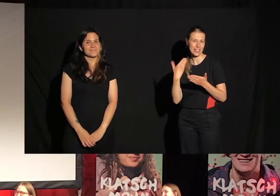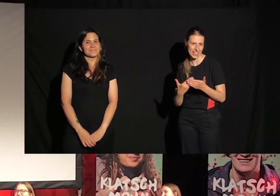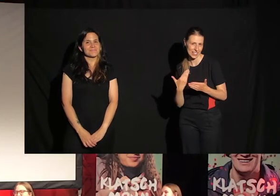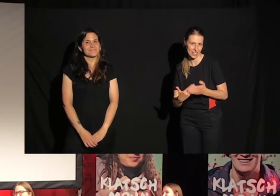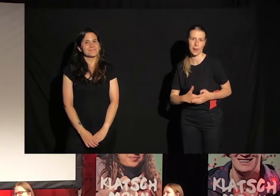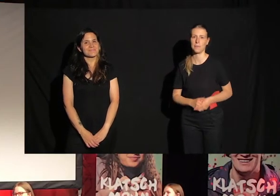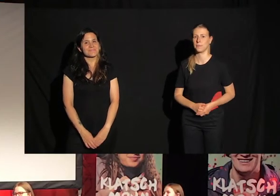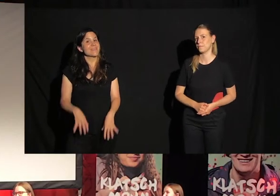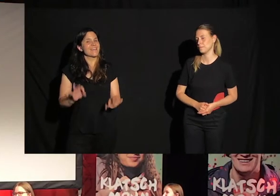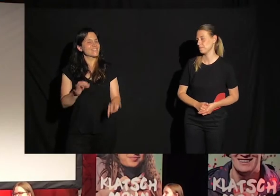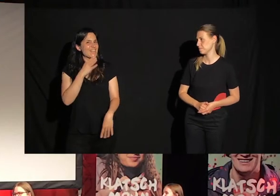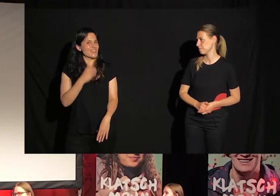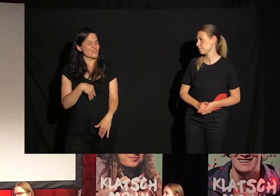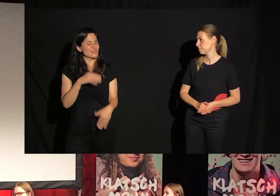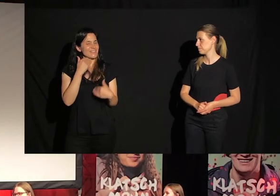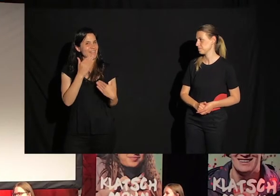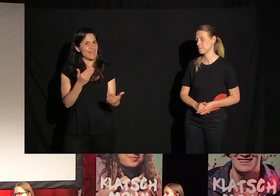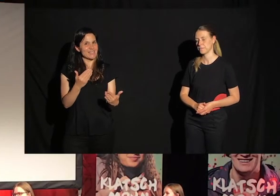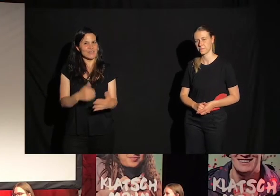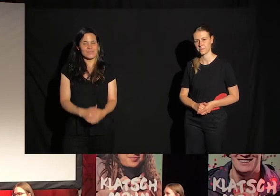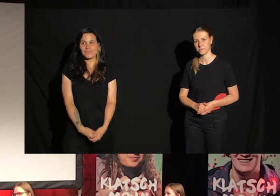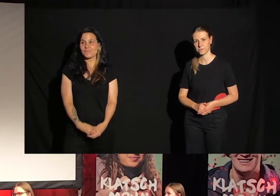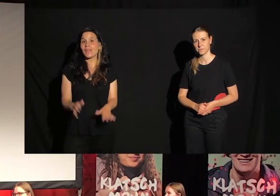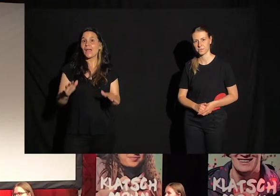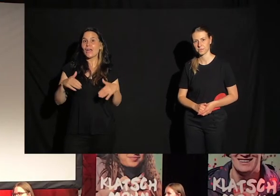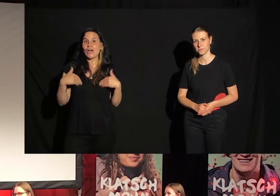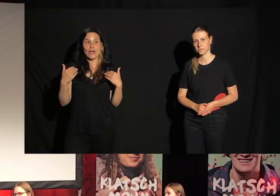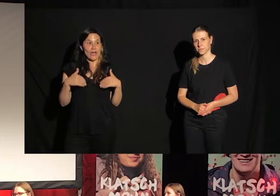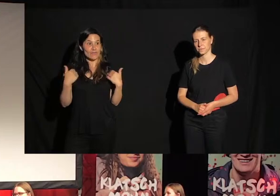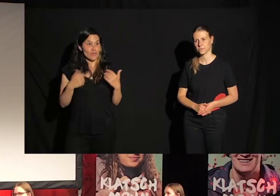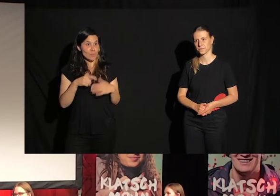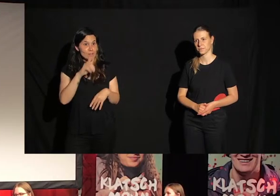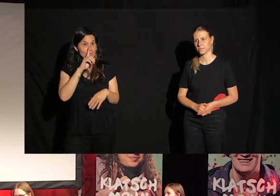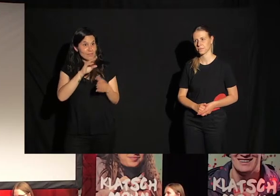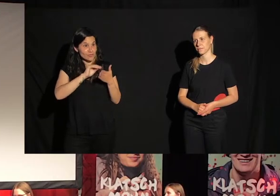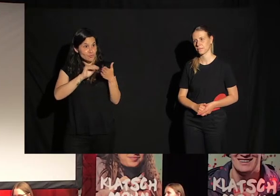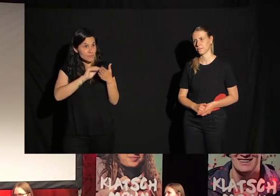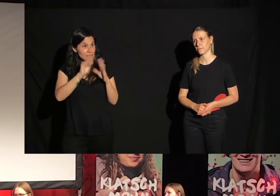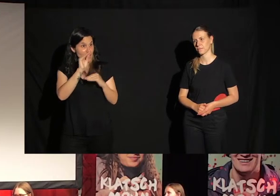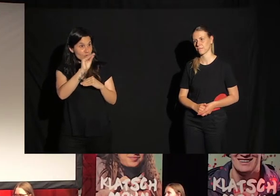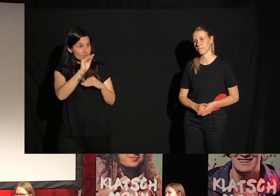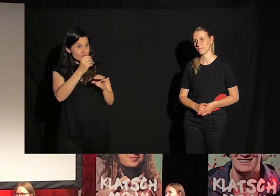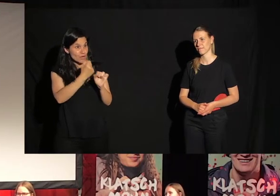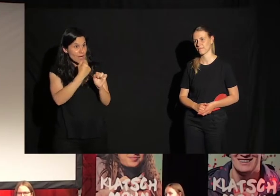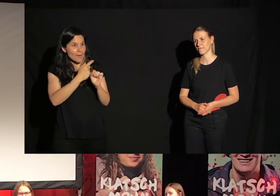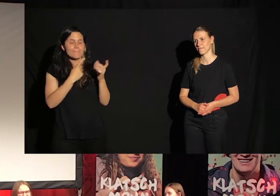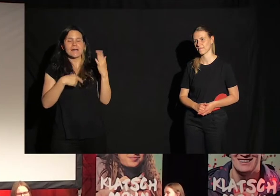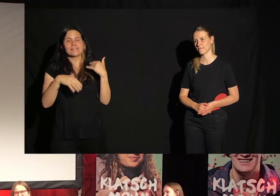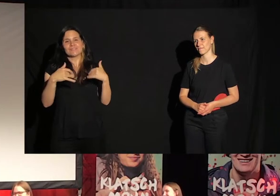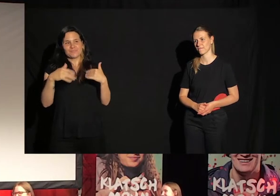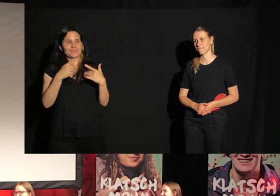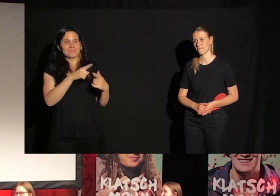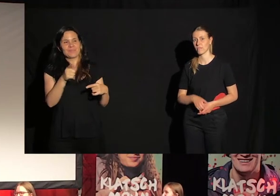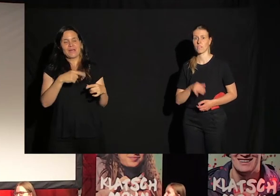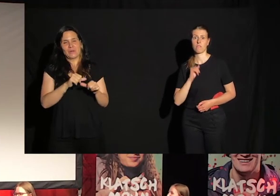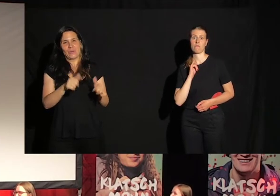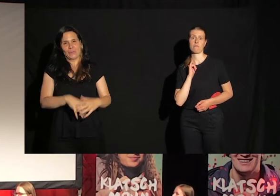danke. Und ich freue mich. Also die Schulen, die euch mal kriegen, haben Glück. Na, da wollen wir doch hoffen.